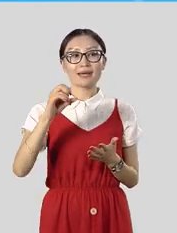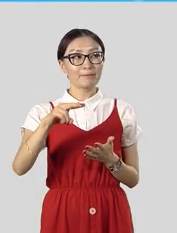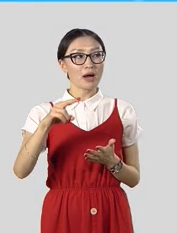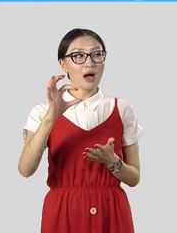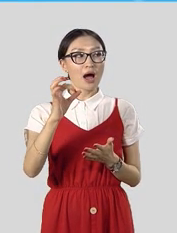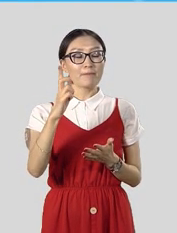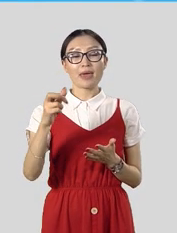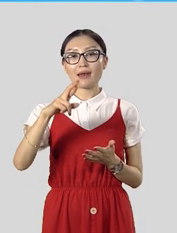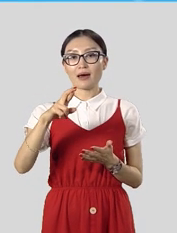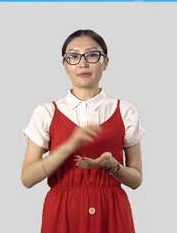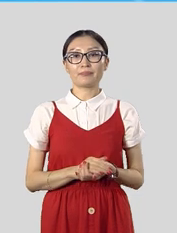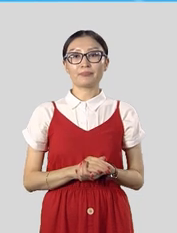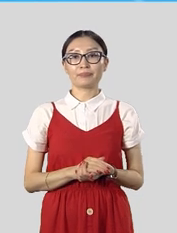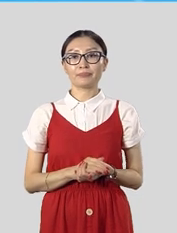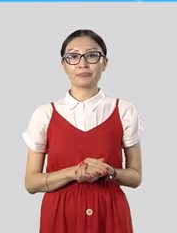абелия.